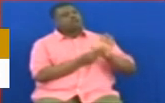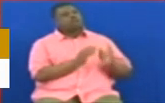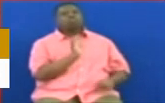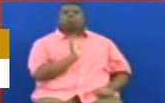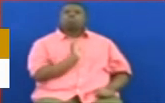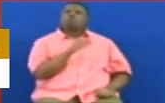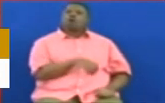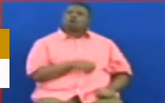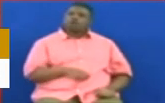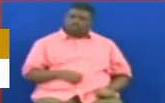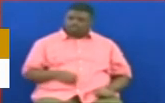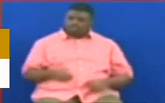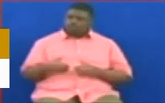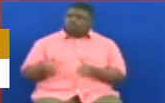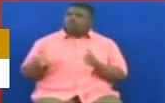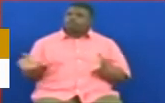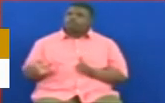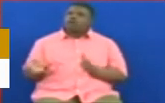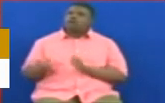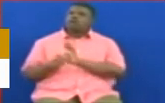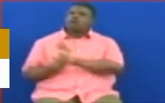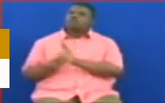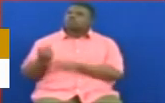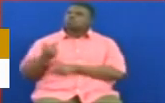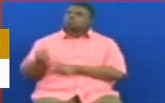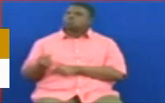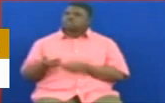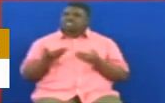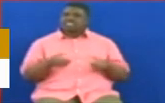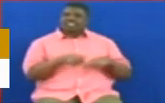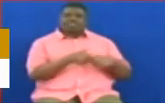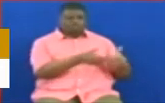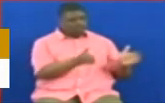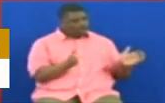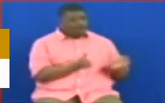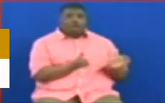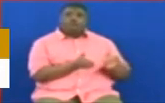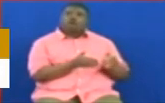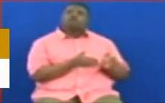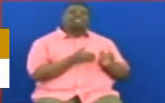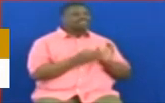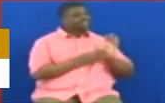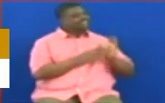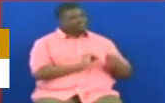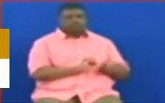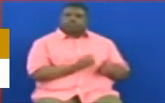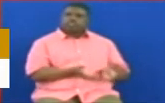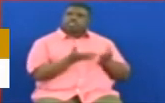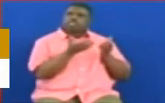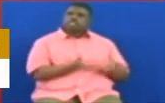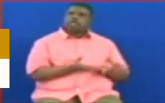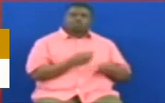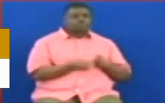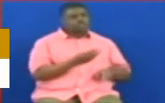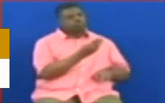madhara ya kugandisha samaki hapa nchini manane tu. Leo tuna madhara 90 yenye uwezo wa kubeba samaki tani 350